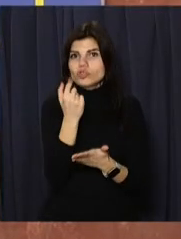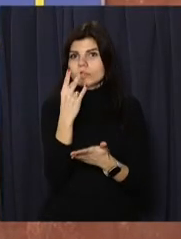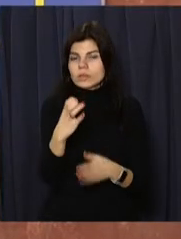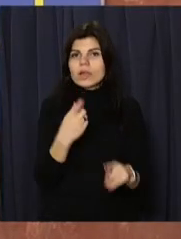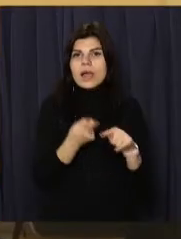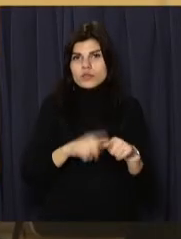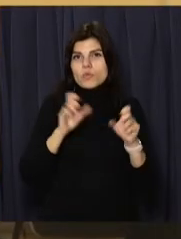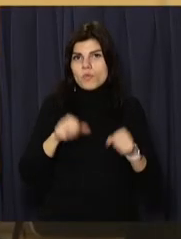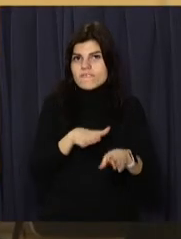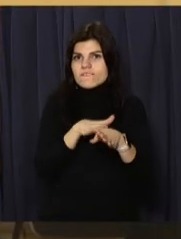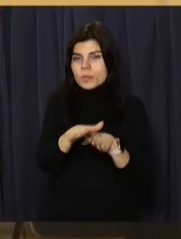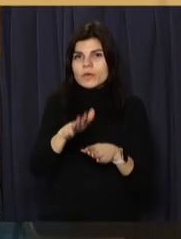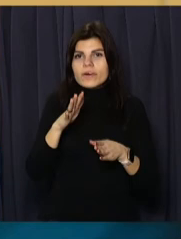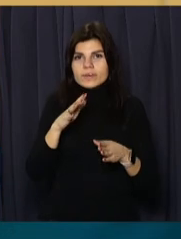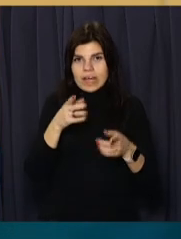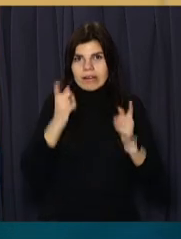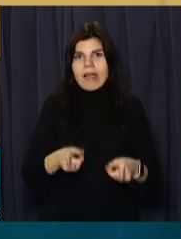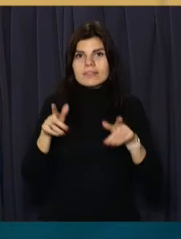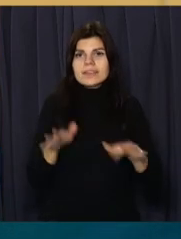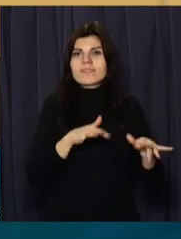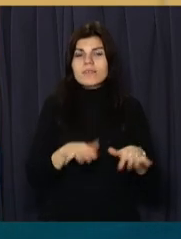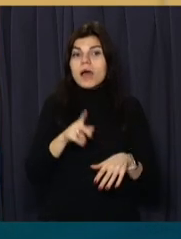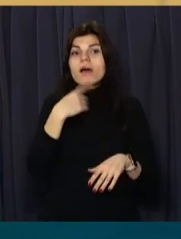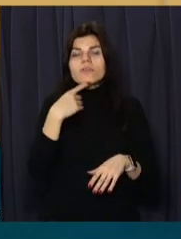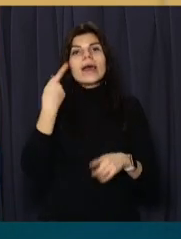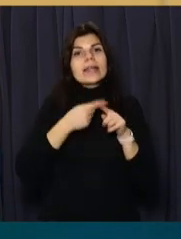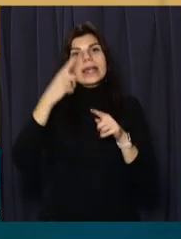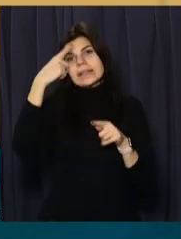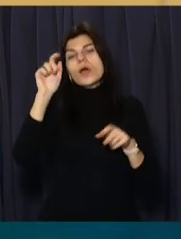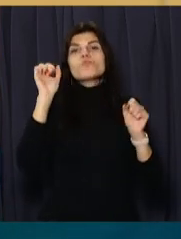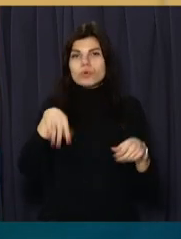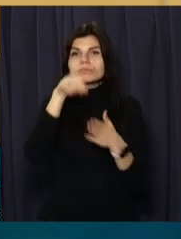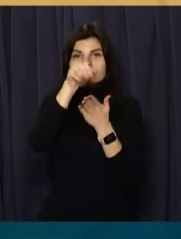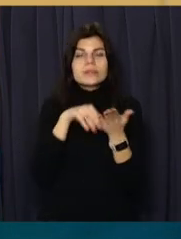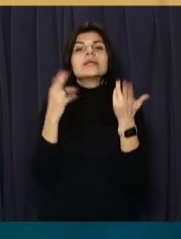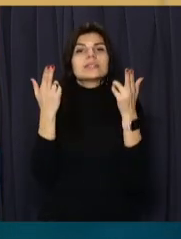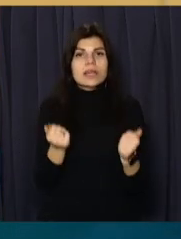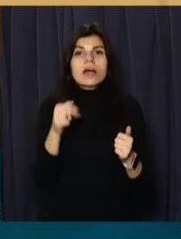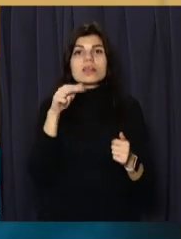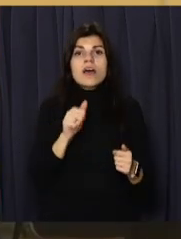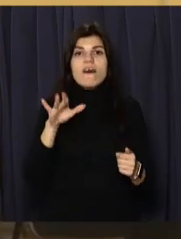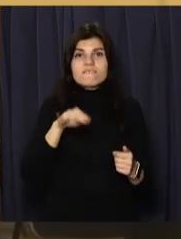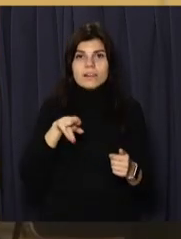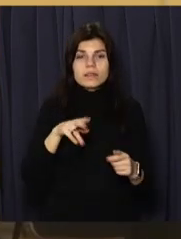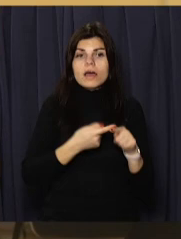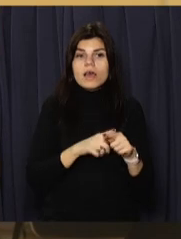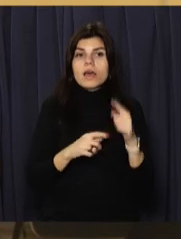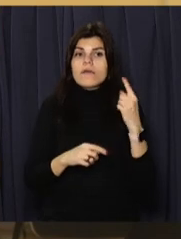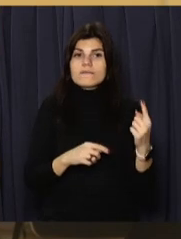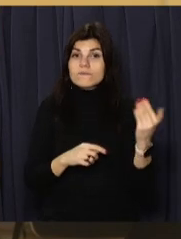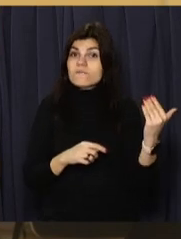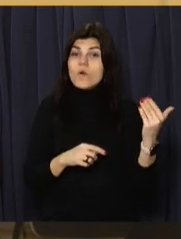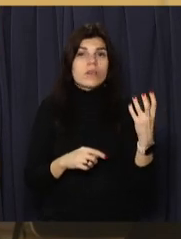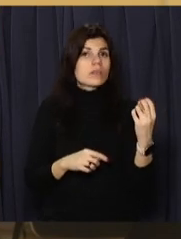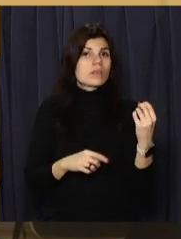реалізувати цей кейс. Вона буде запатентована саме як корисна ідея. І так, Давид – це не перша його розробка.